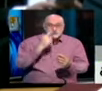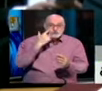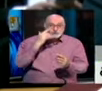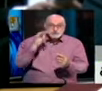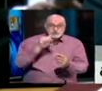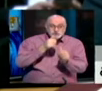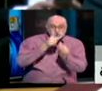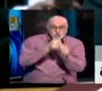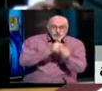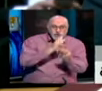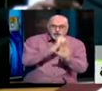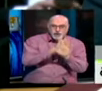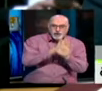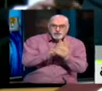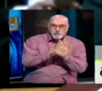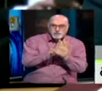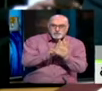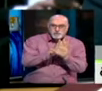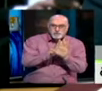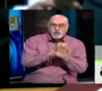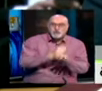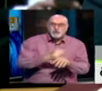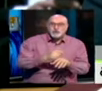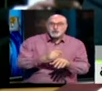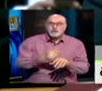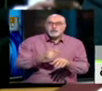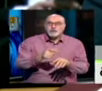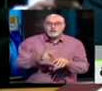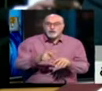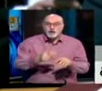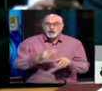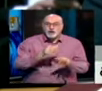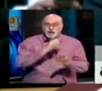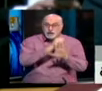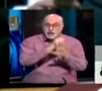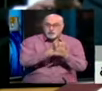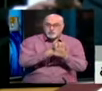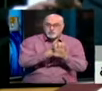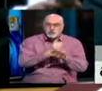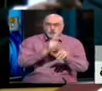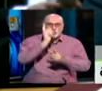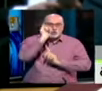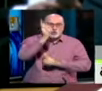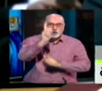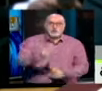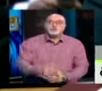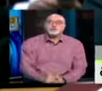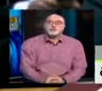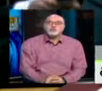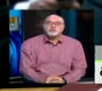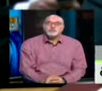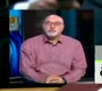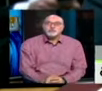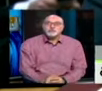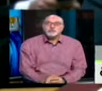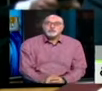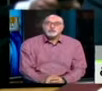بغزة في عداد مجرمي الحرب وأعداء